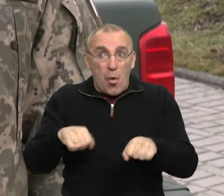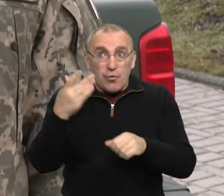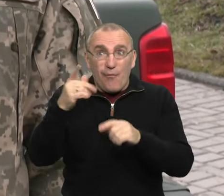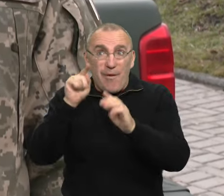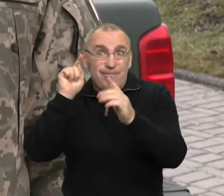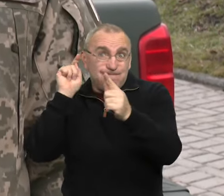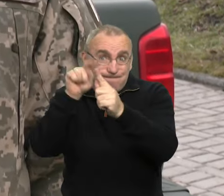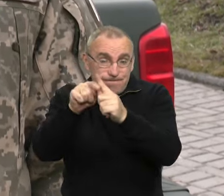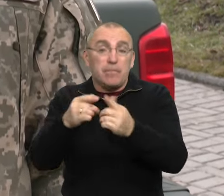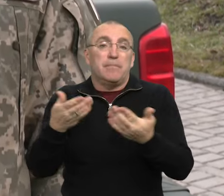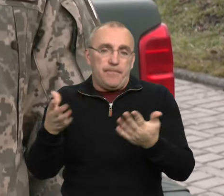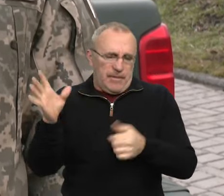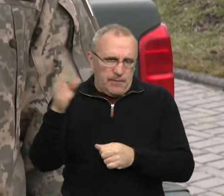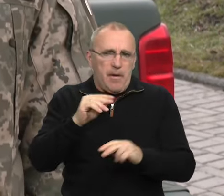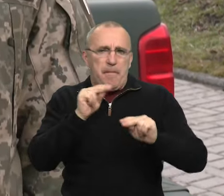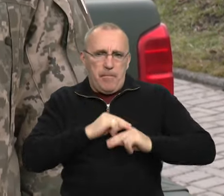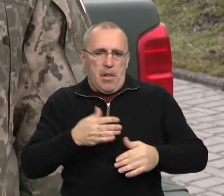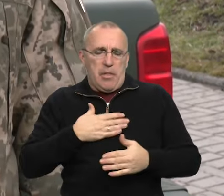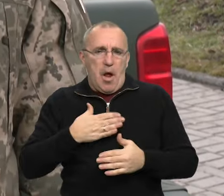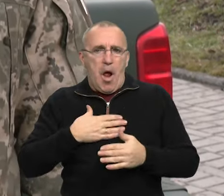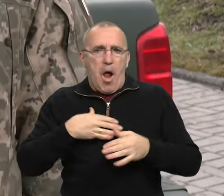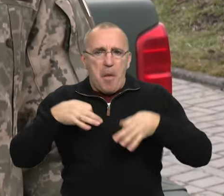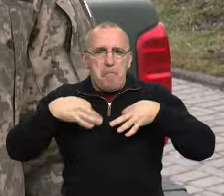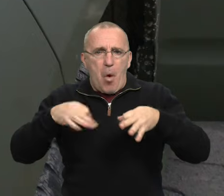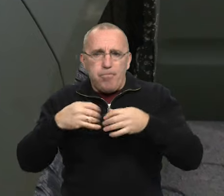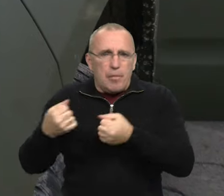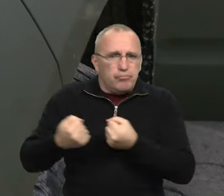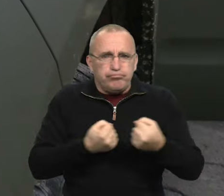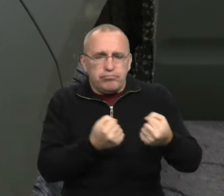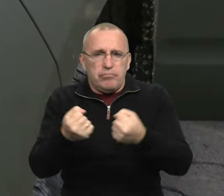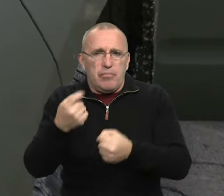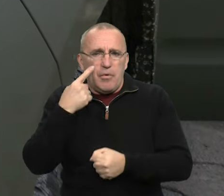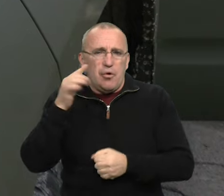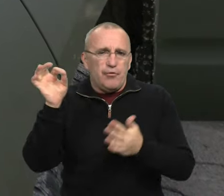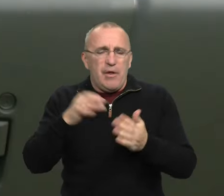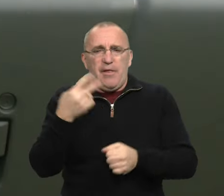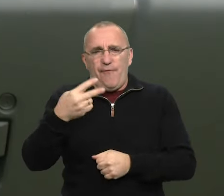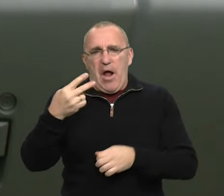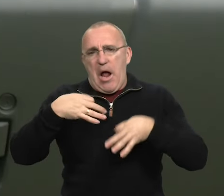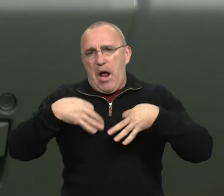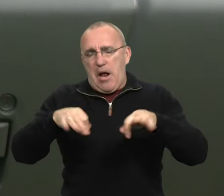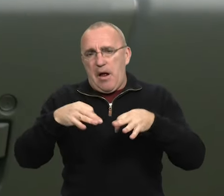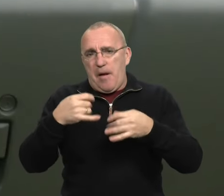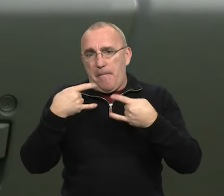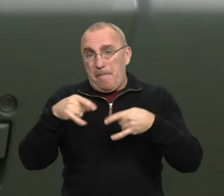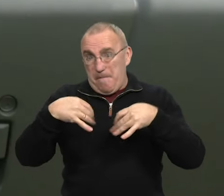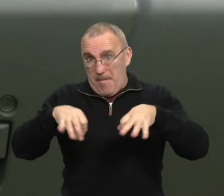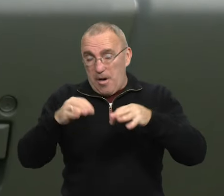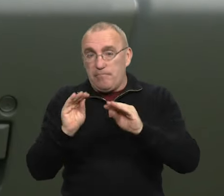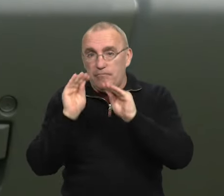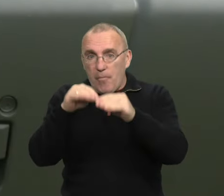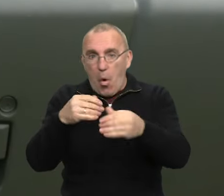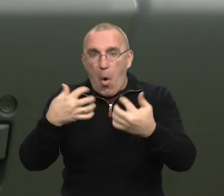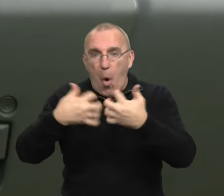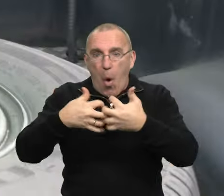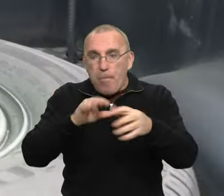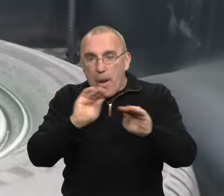уразити то все відпрацьовується нашими мобільно-вогневими групами ще 20 атівок на машині встановлять додаткове